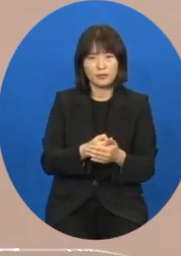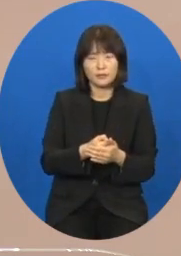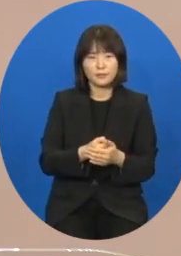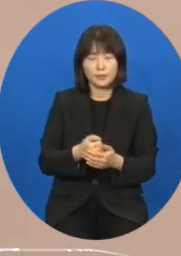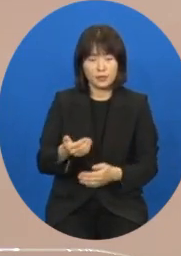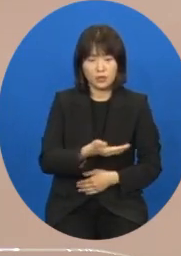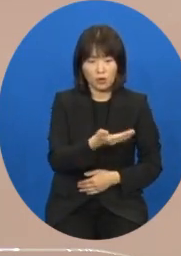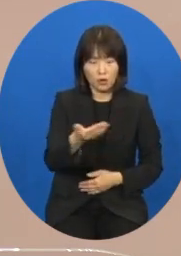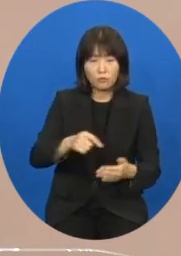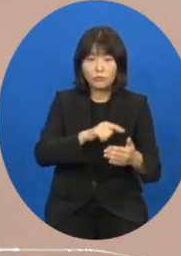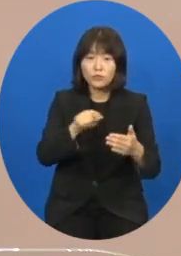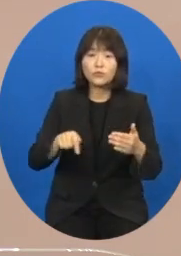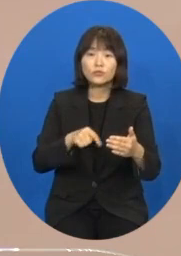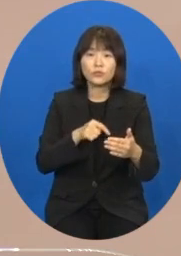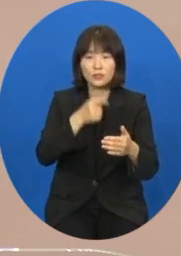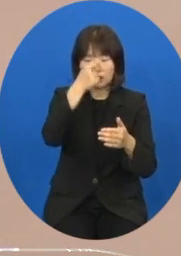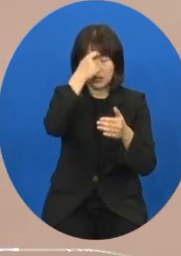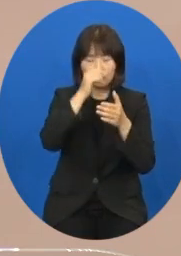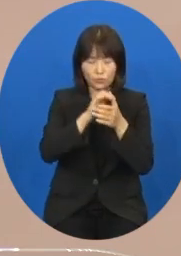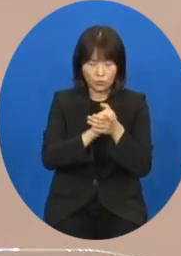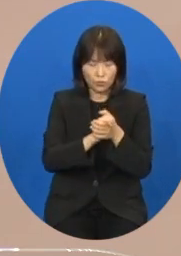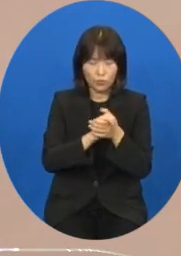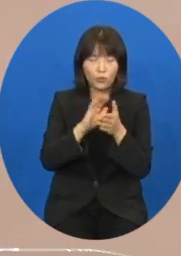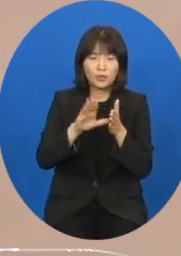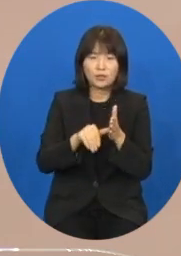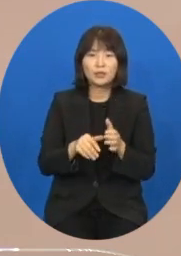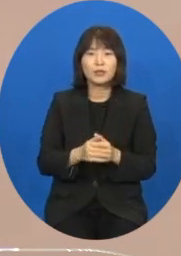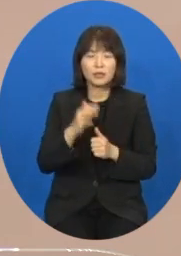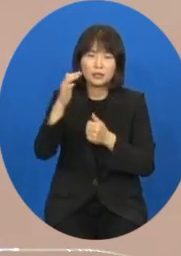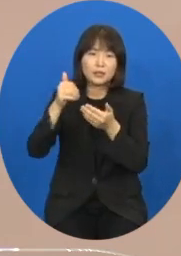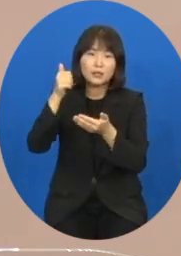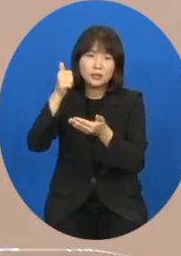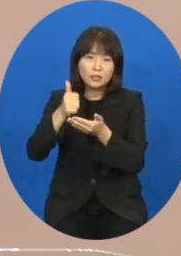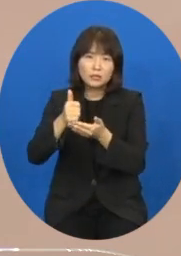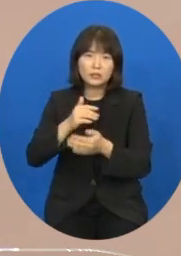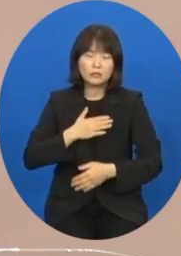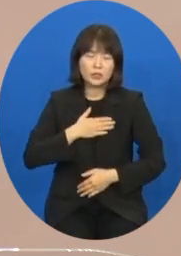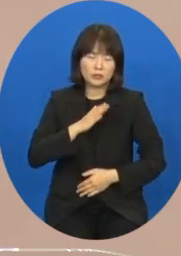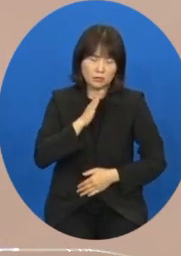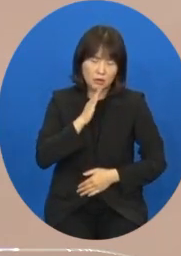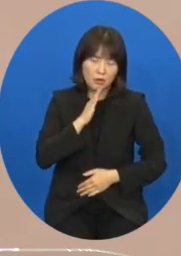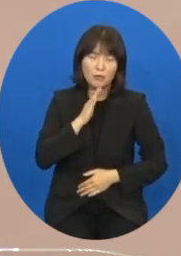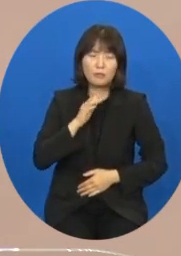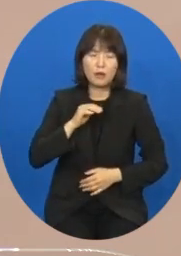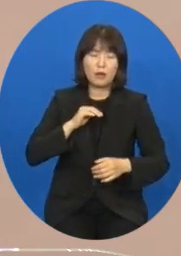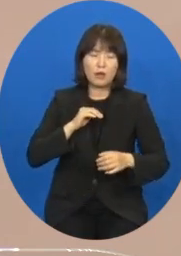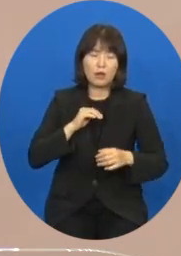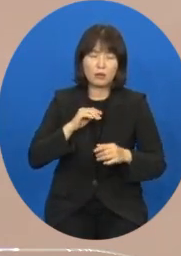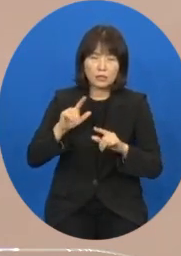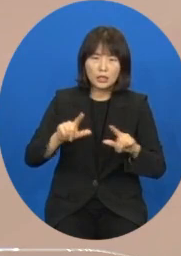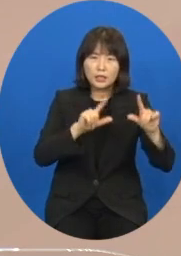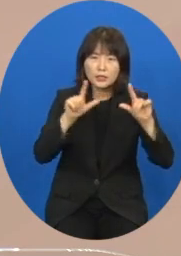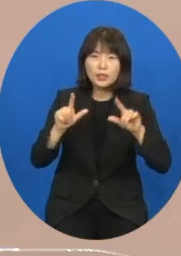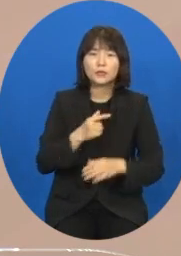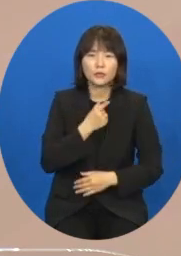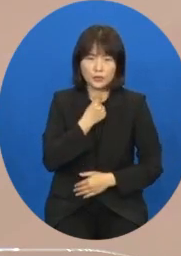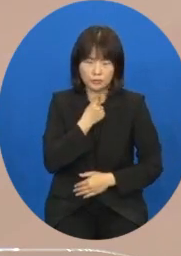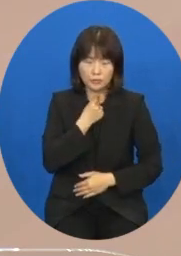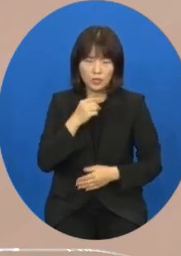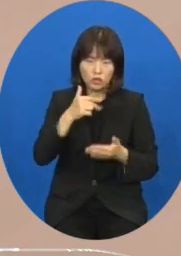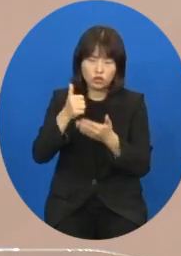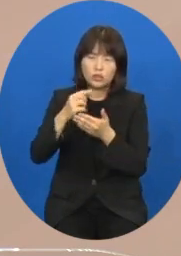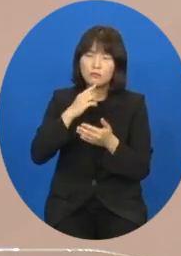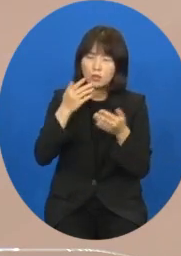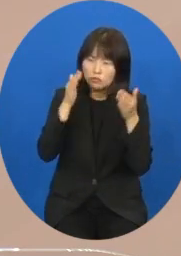여러분 중에 이제 기도할 때 하나님 제가 정말 그렇게 살아보겠습니다. 주님만 주목하고